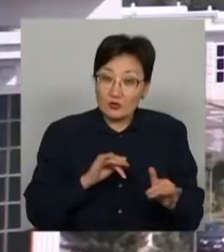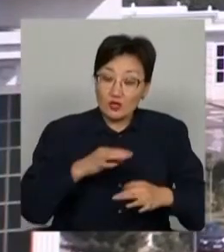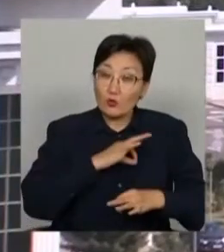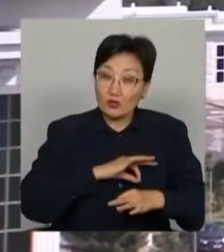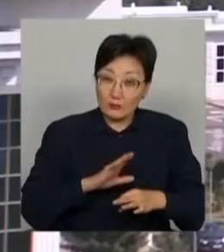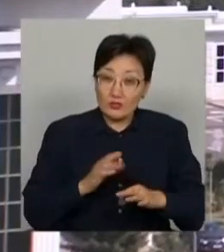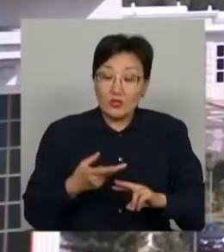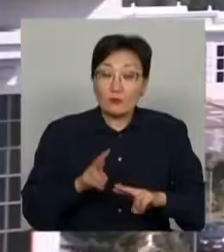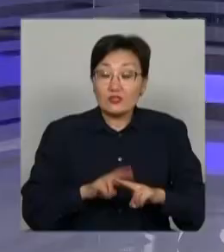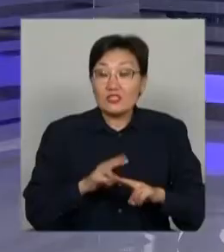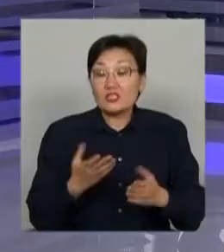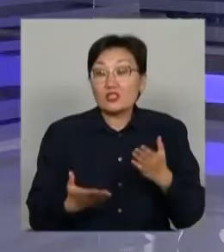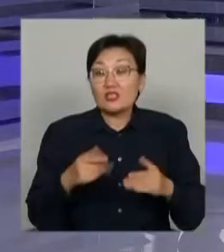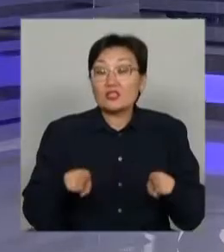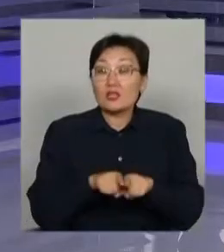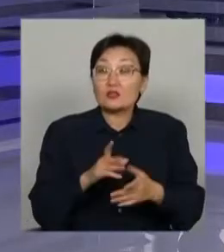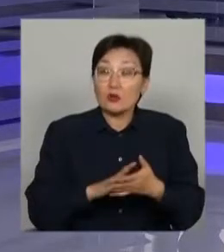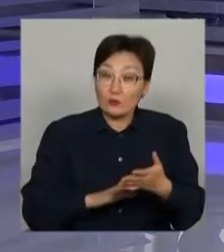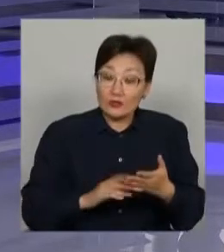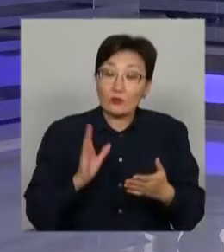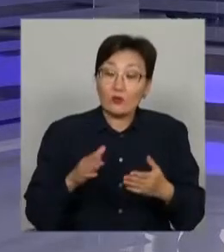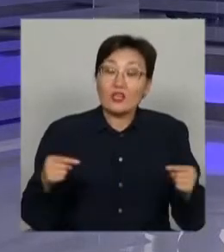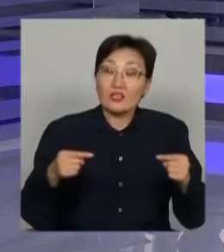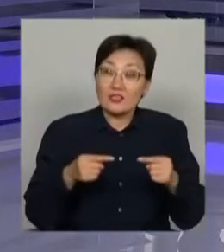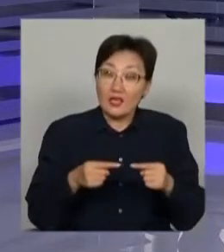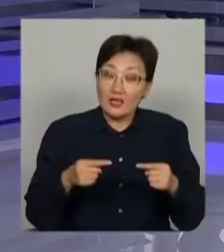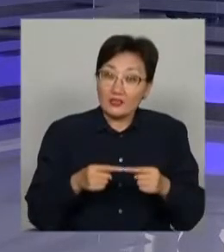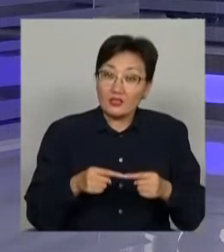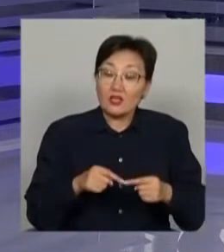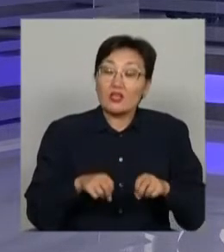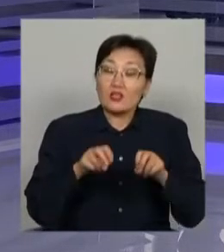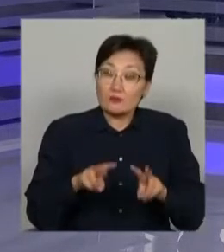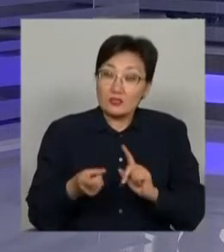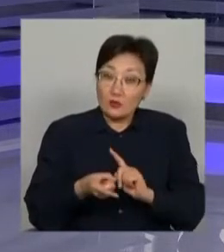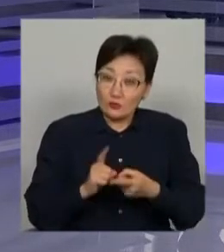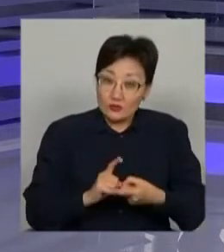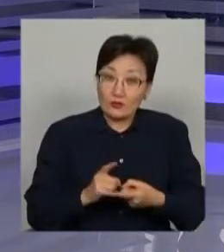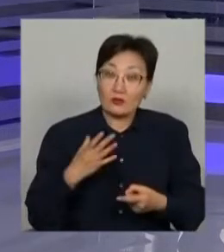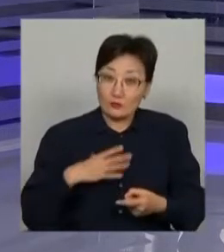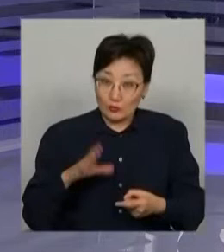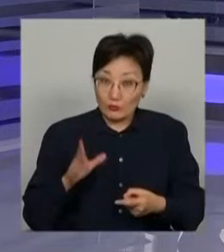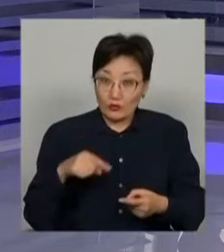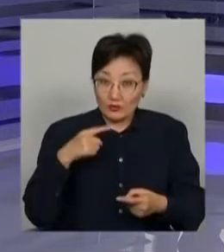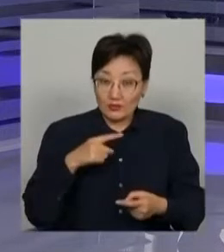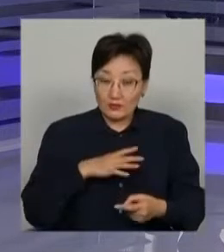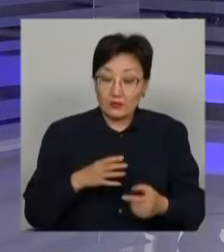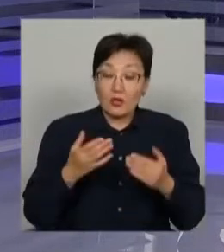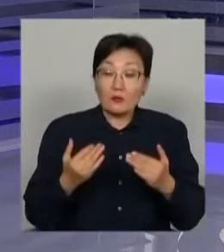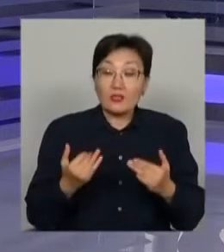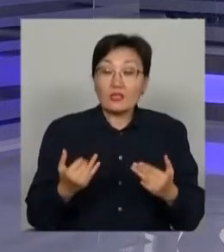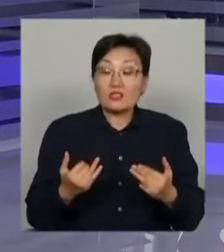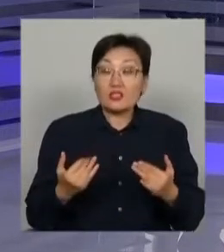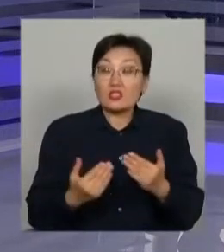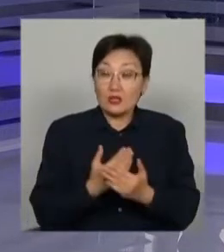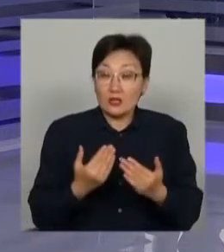деді. Осылай жалғаса беретін болса, нақты кадрлық ауыс-түйіс жасауға тура келетінін айтты. Қайрат, менде әзірге осы,